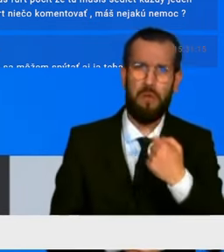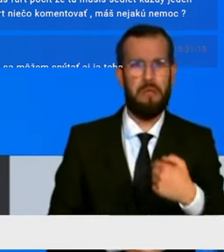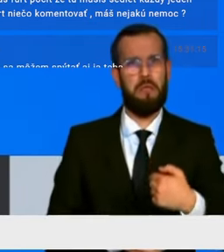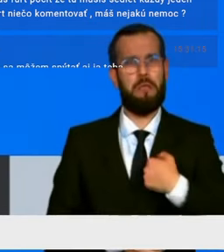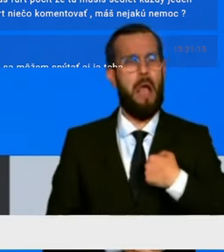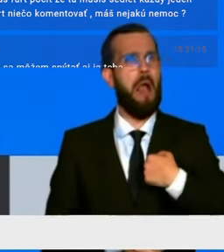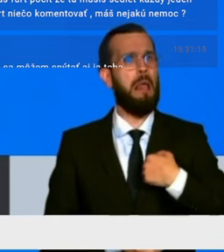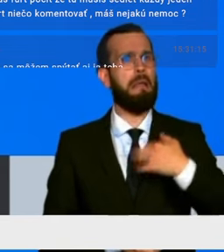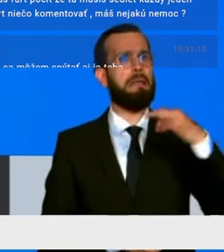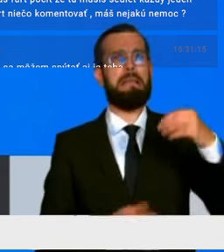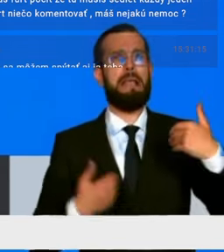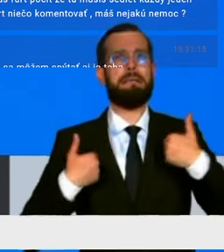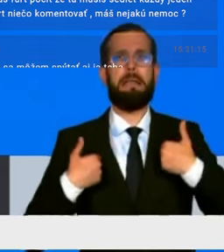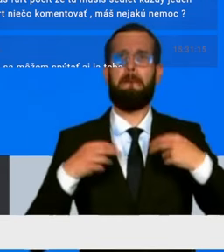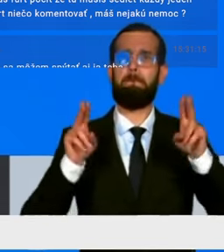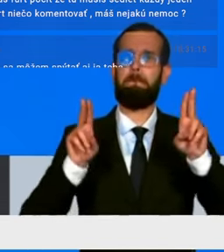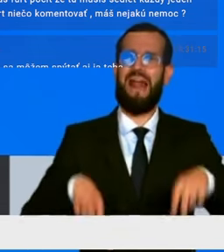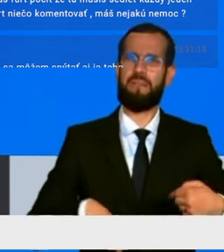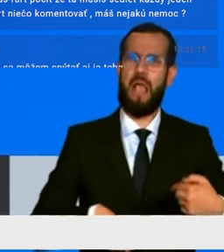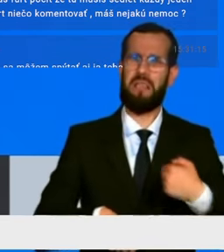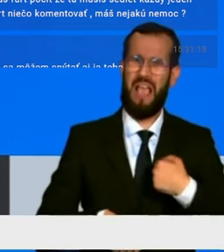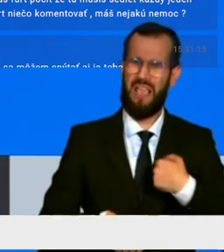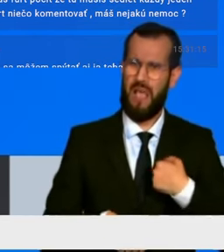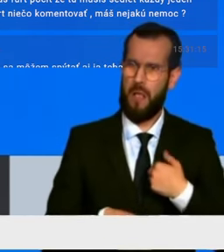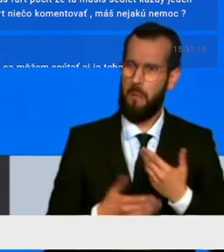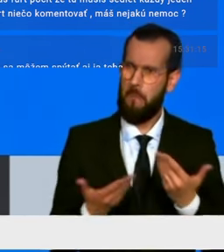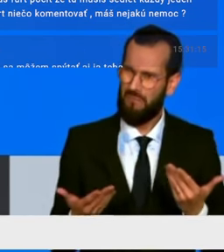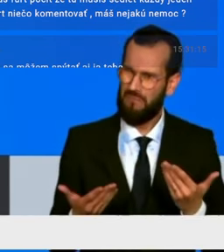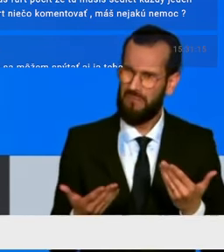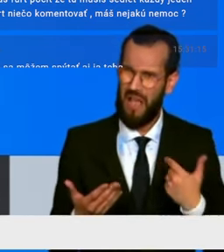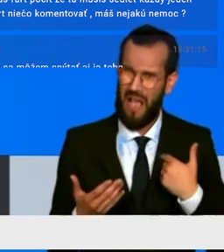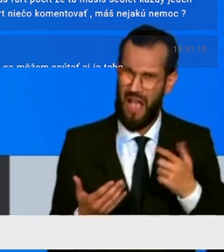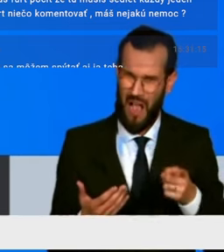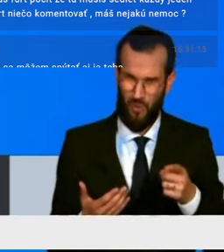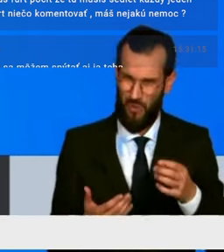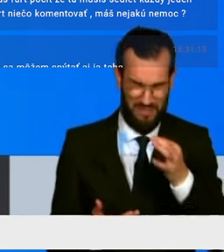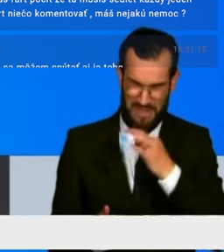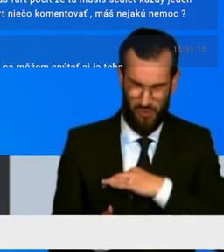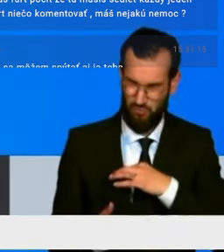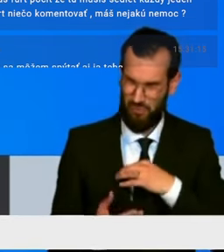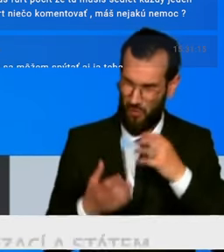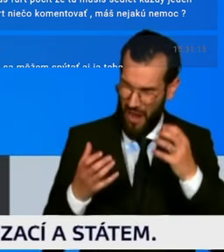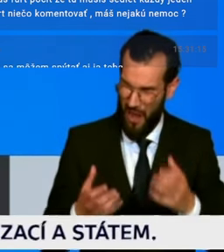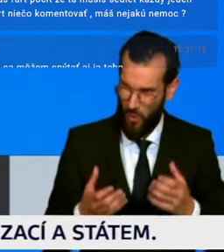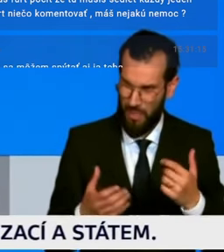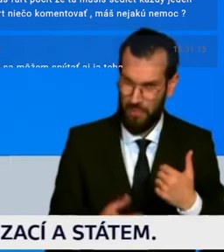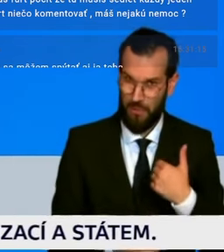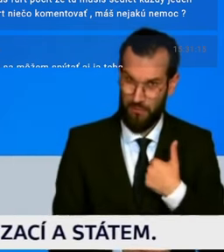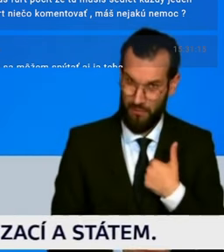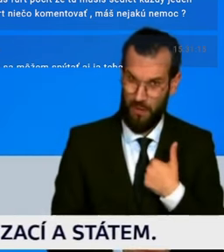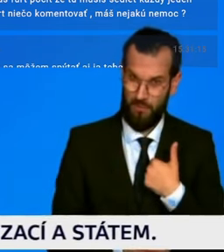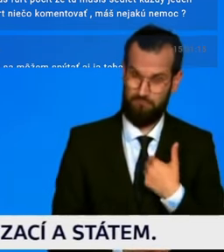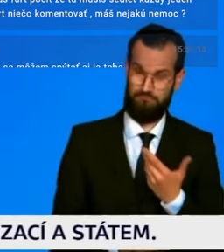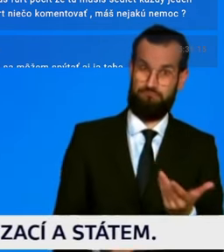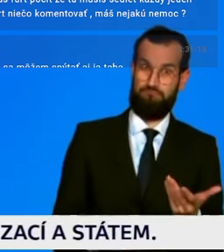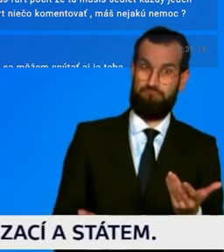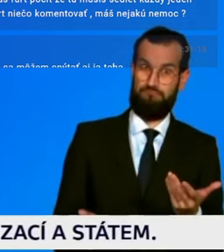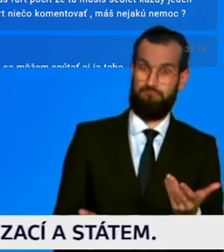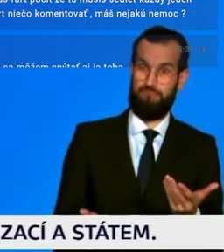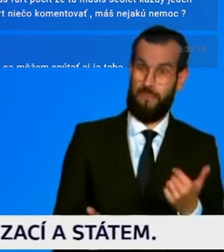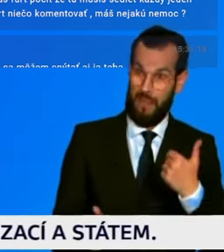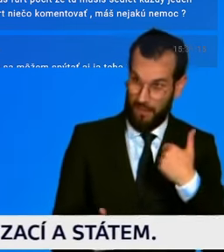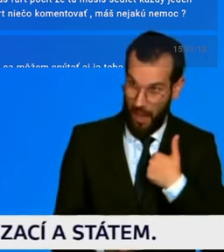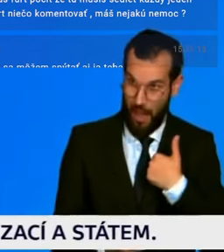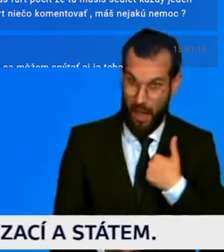jediným majiteľom pravdy a že ako ste to povedali že arogantne to snáď nemyslíte vážne Ja si myslím že oveľa arogantnej je to